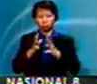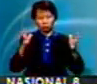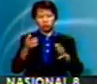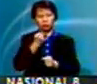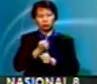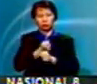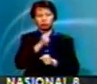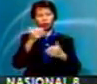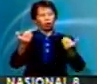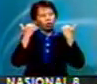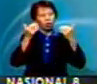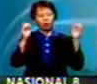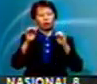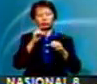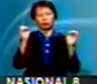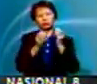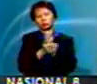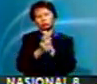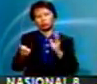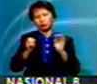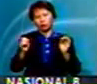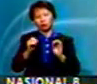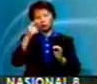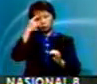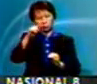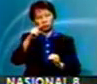tidak bekerja dan tidak ada kemahiran